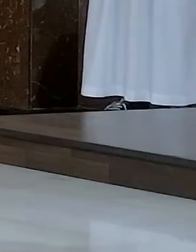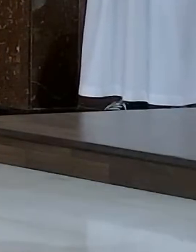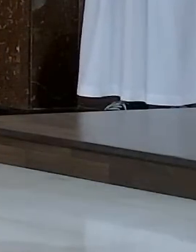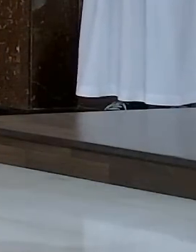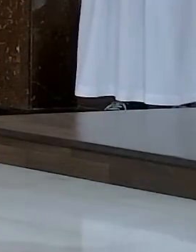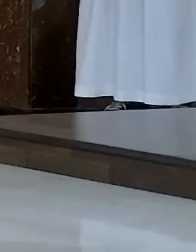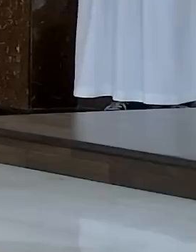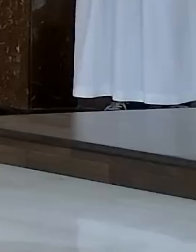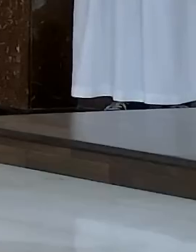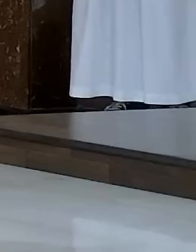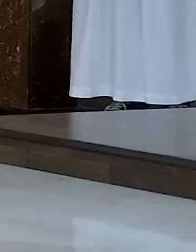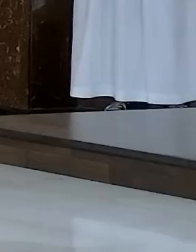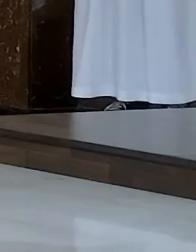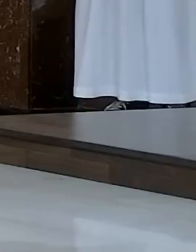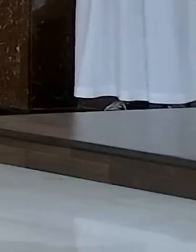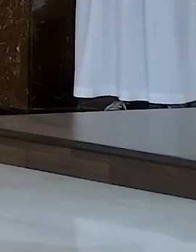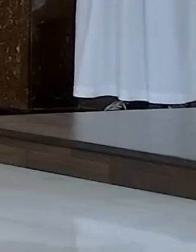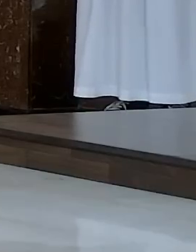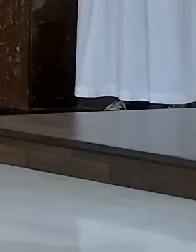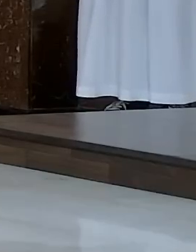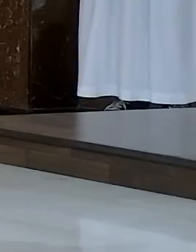당신은 찬미